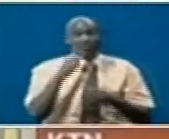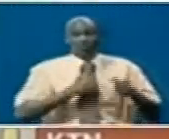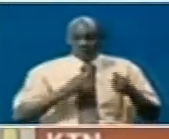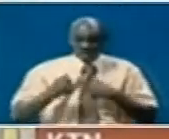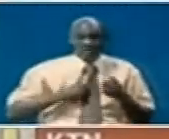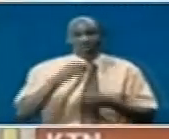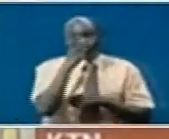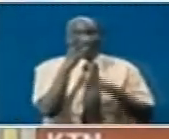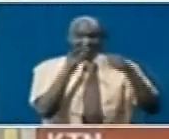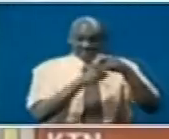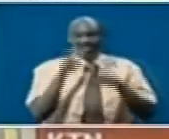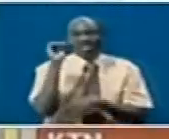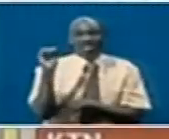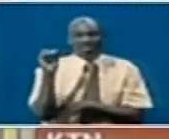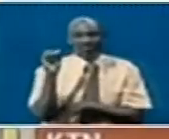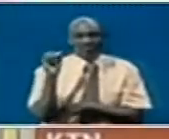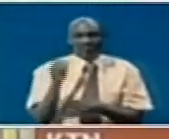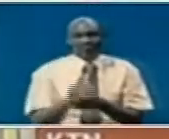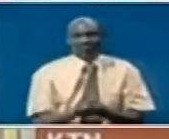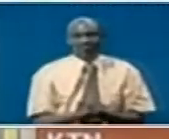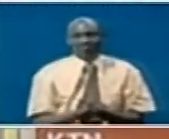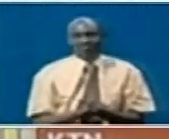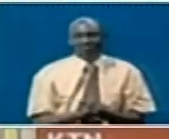kwa alama 27 kwa nunge.